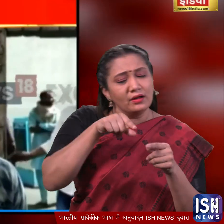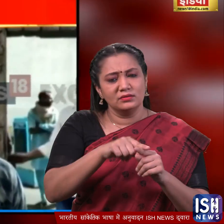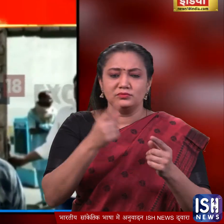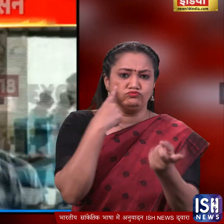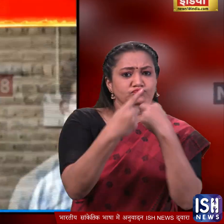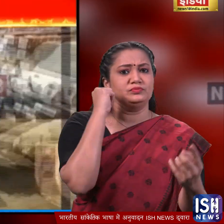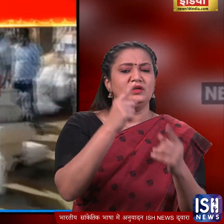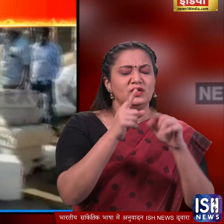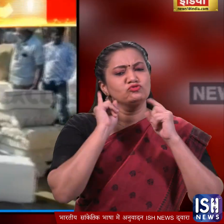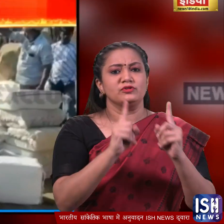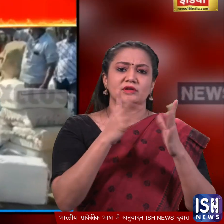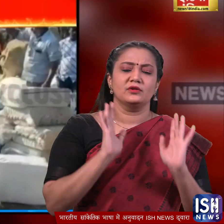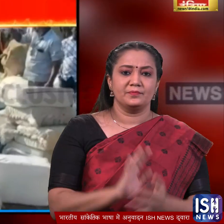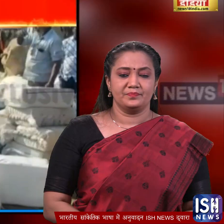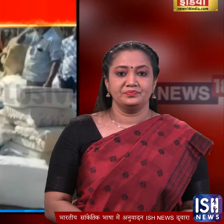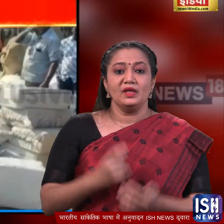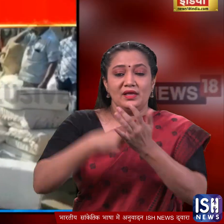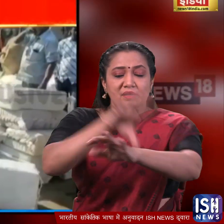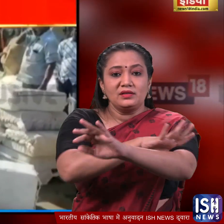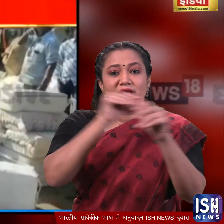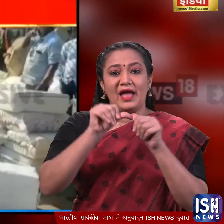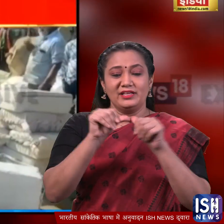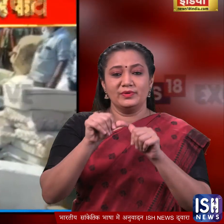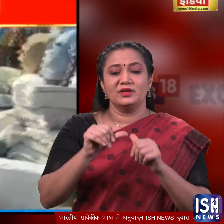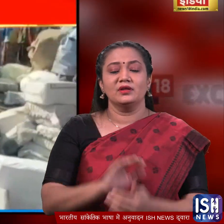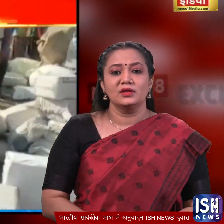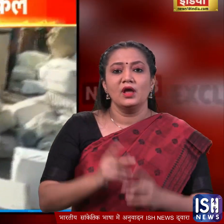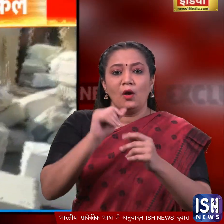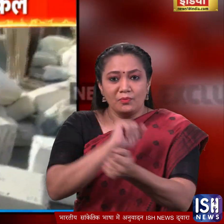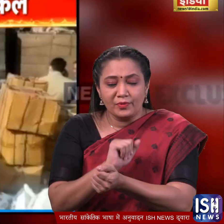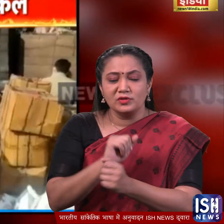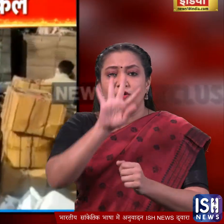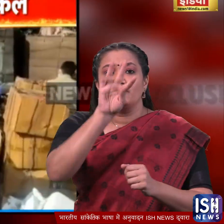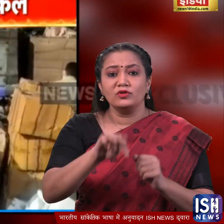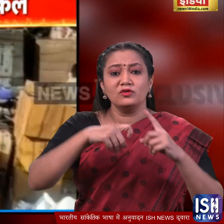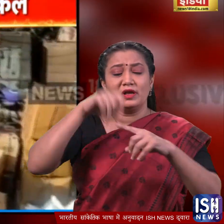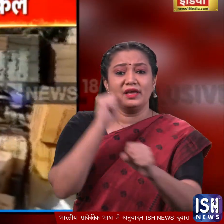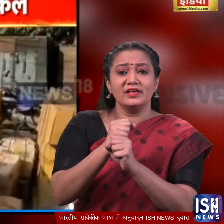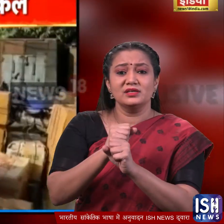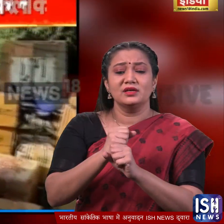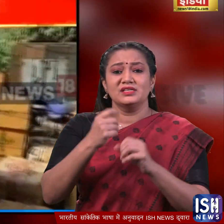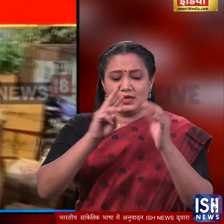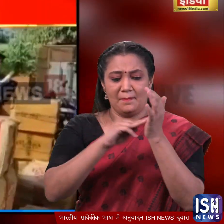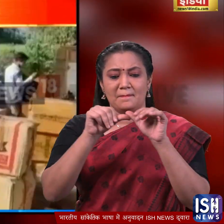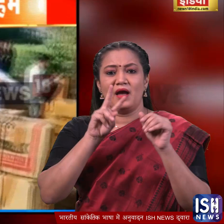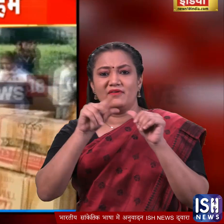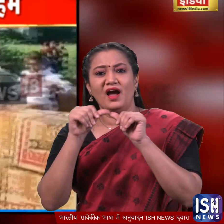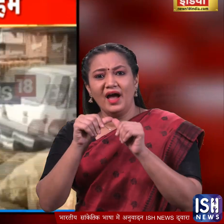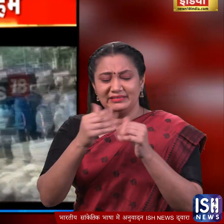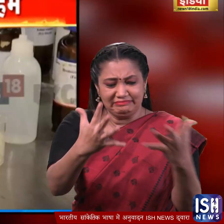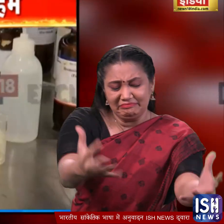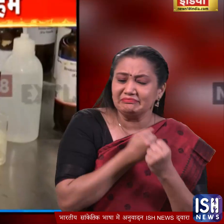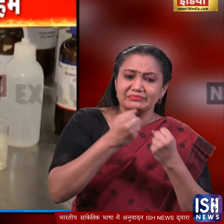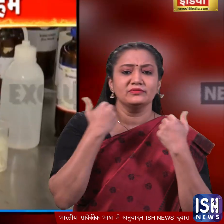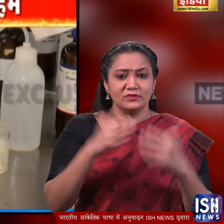पर कार्रवाई करी जाएगी। राजस्थान के ही अजमेर में पुलिस और खाद्य विभाग की टीम ने मिलकर करीब 4,000 किलो मिलावटी मावा जब्त कर